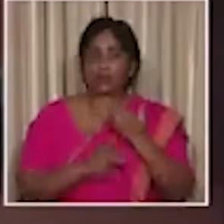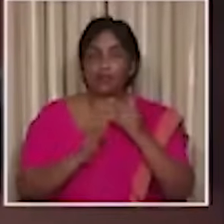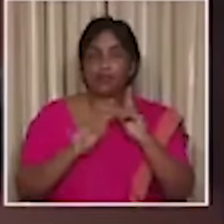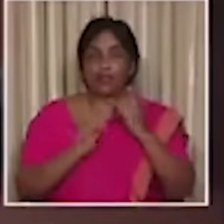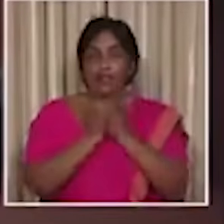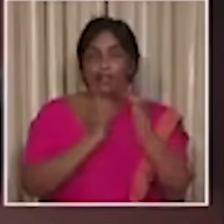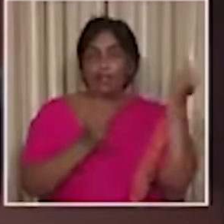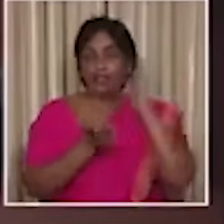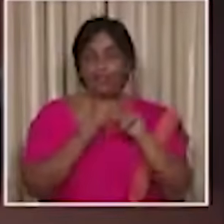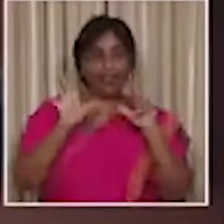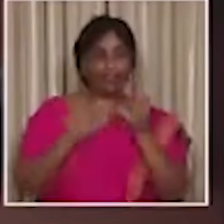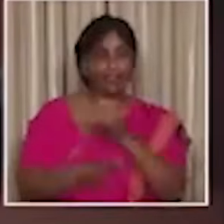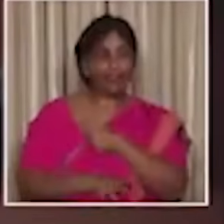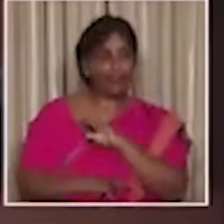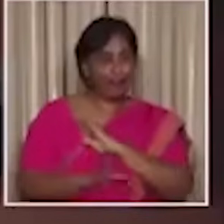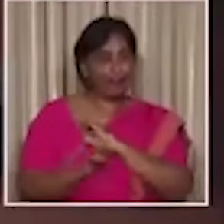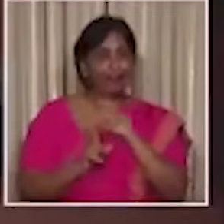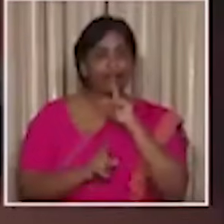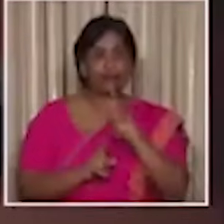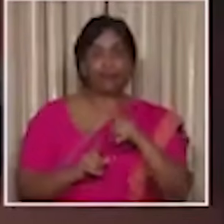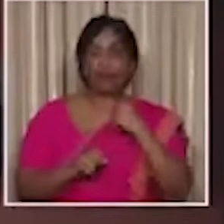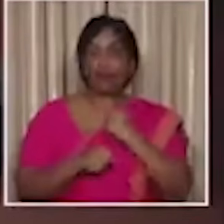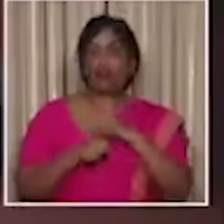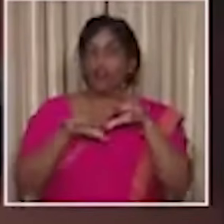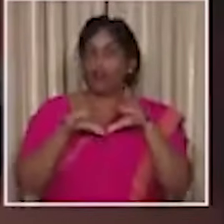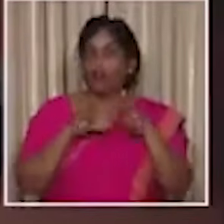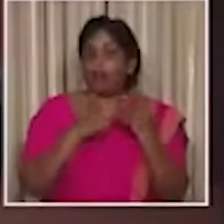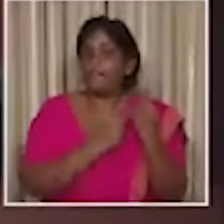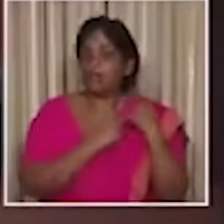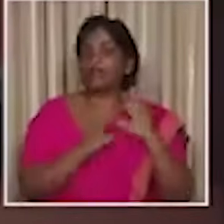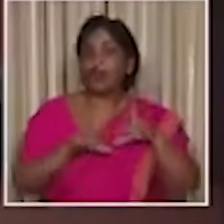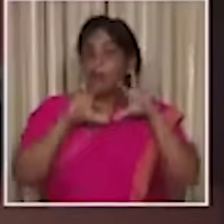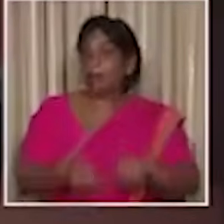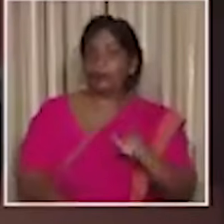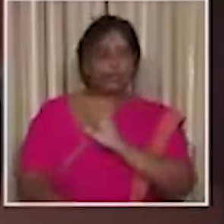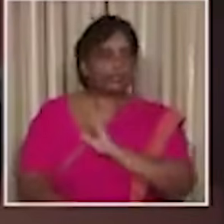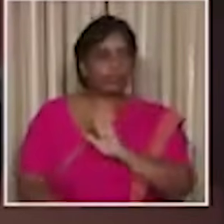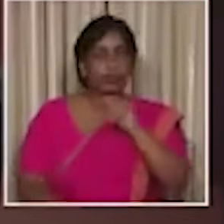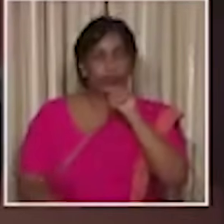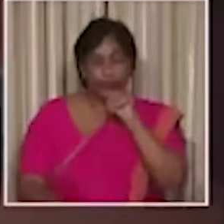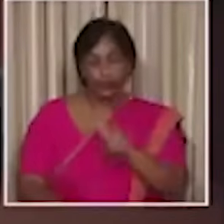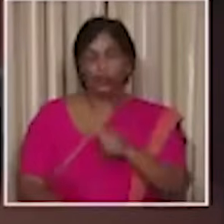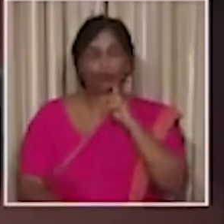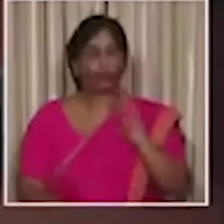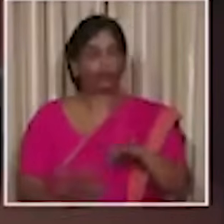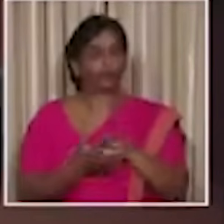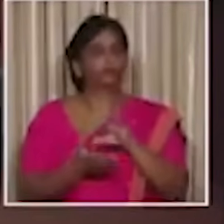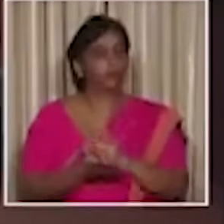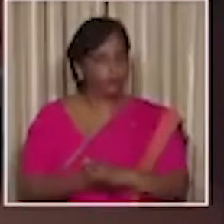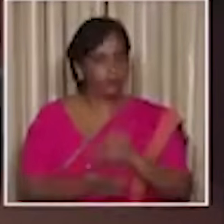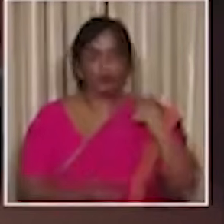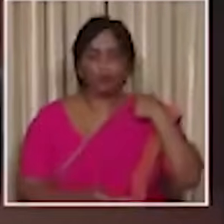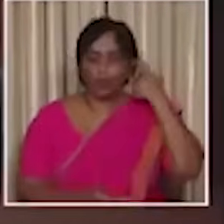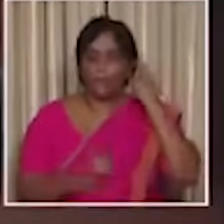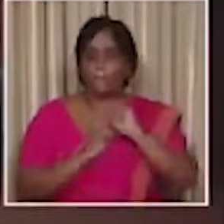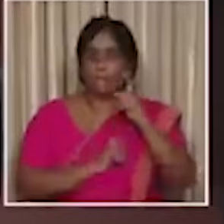ප්‍රකාශයක් උපුටා ගන්නමින් ආණ්ඩුව එහි භාරකාරීත්ව මිසක අයිතිකරුව නෙවෙයි කෙනෙකු උපුටා දක්වමින් ඉතාමත් වැදගත් නඩු තීන්දුවක් දෙන ලැබුවා. මා හිතන මේ පාර්ලිමේන්තු